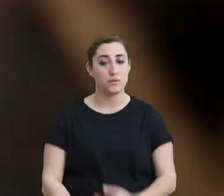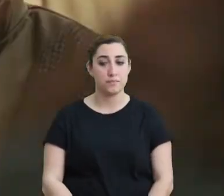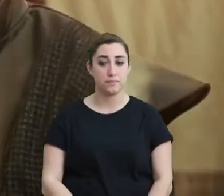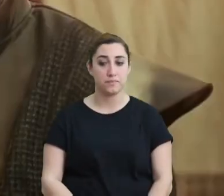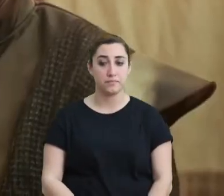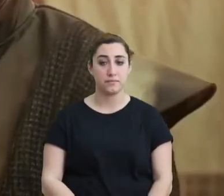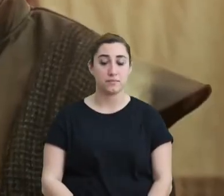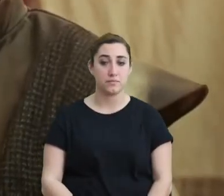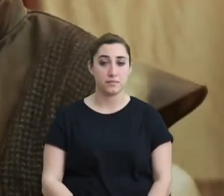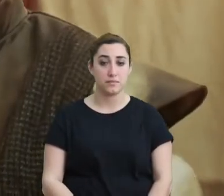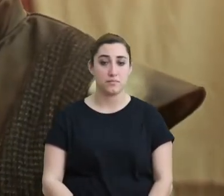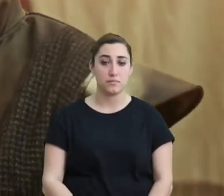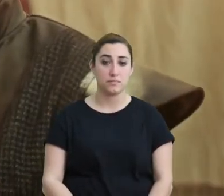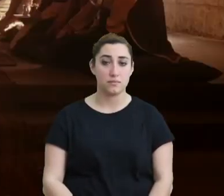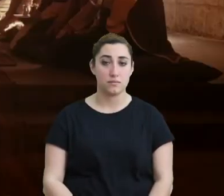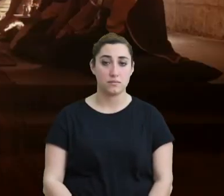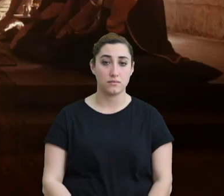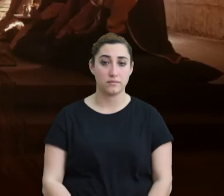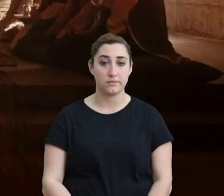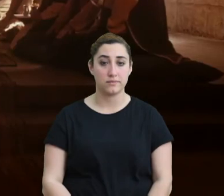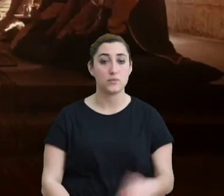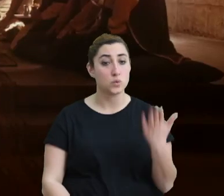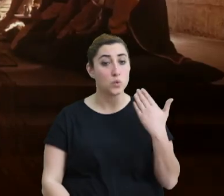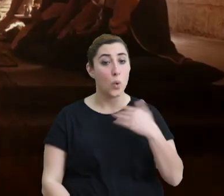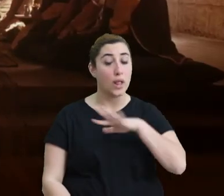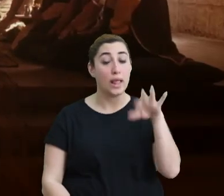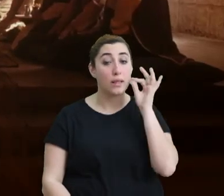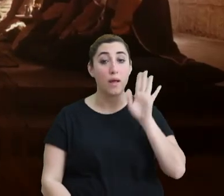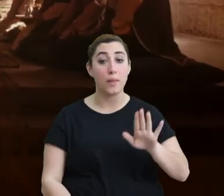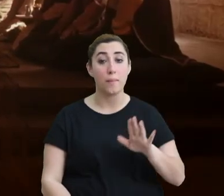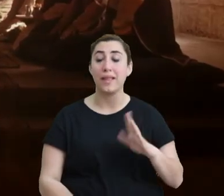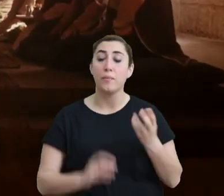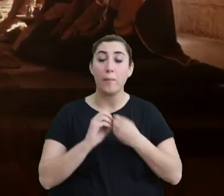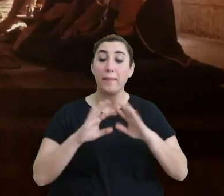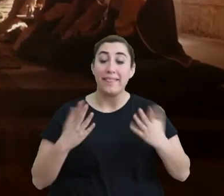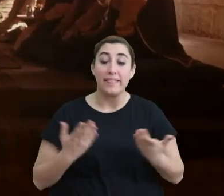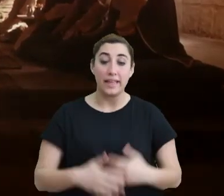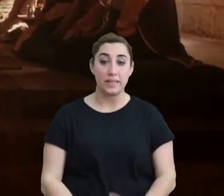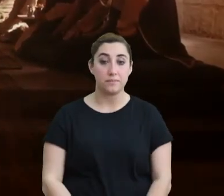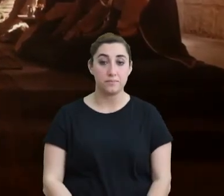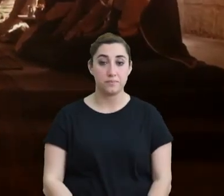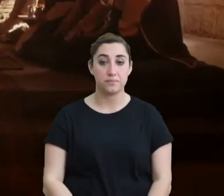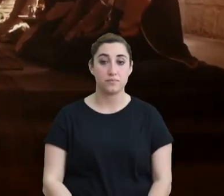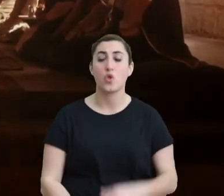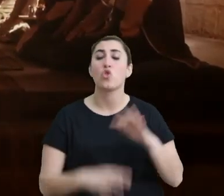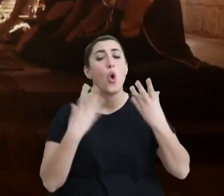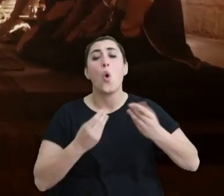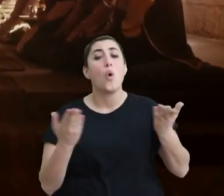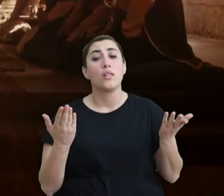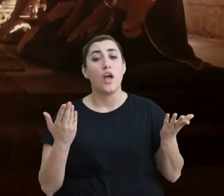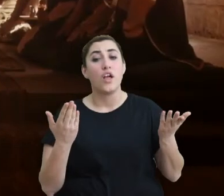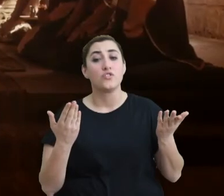Kadıhanenin önünden yürüdü gitti Ahi Hoca. Söyleyin hele ağalar. Nedir derdiniz tasanız? Ne olacak